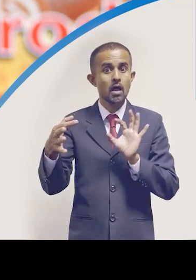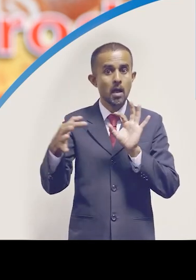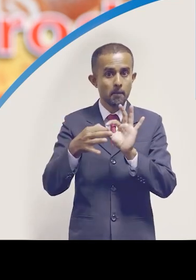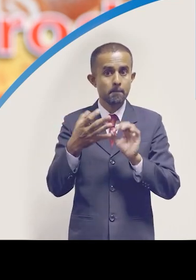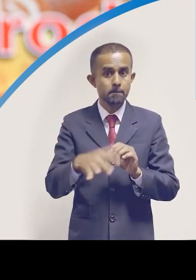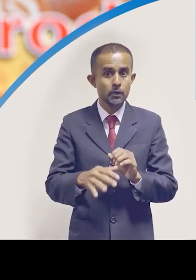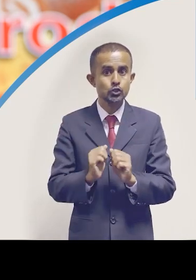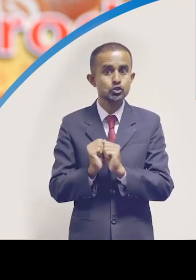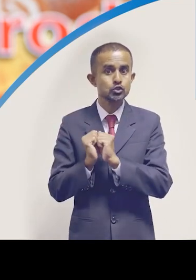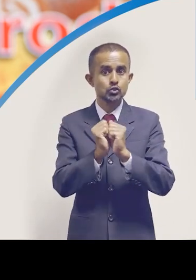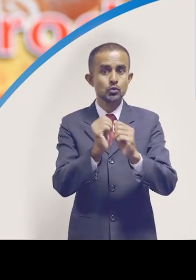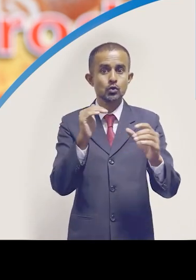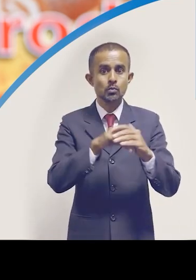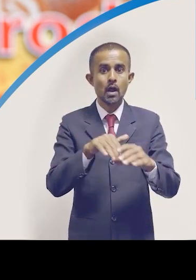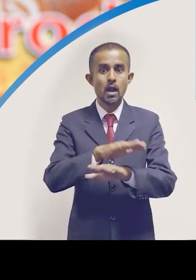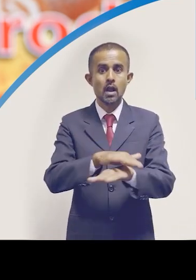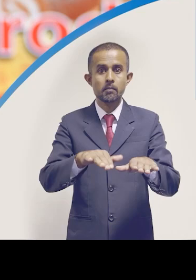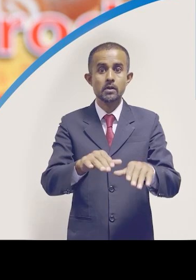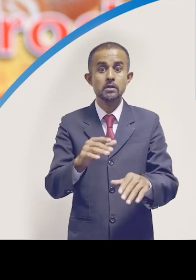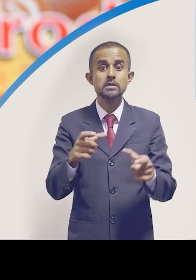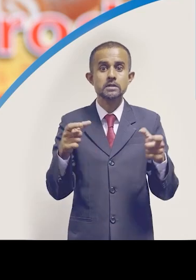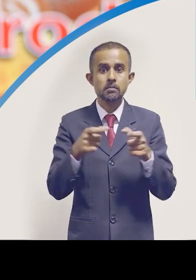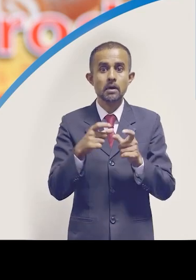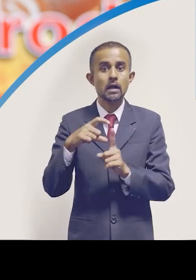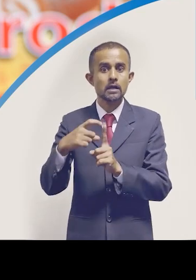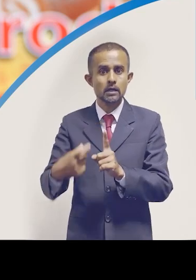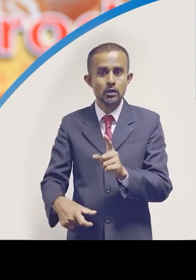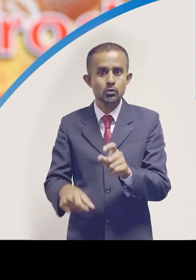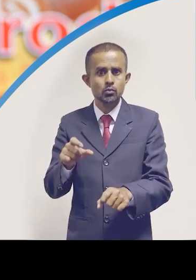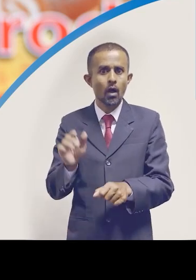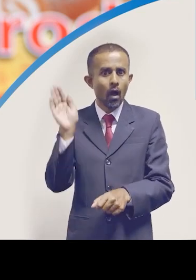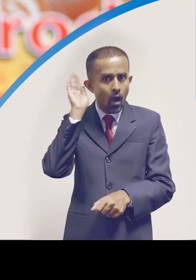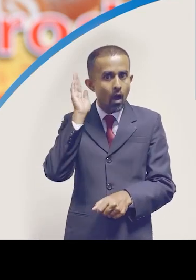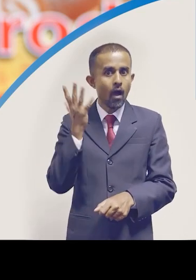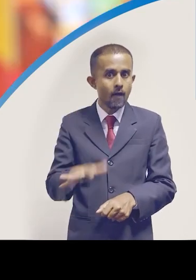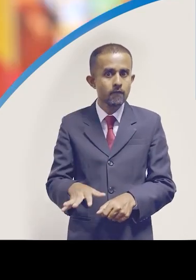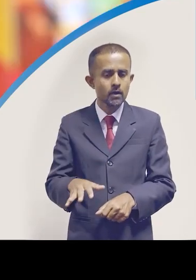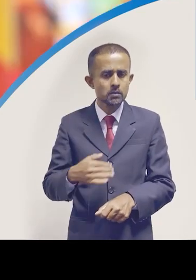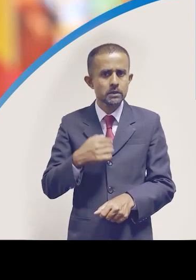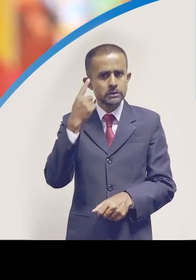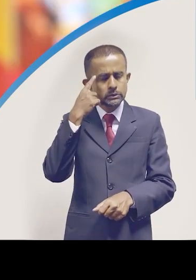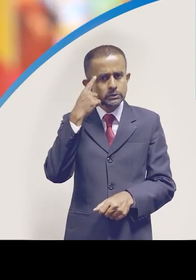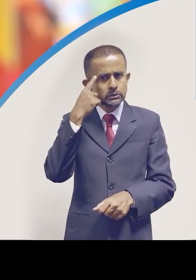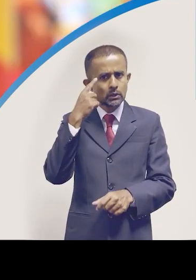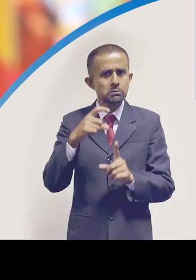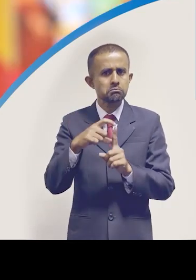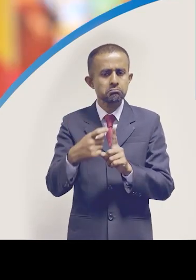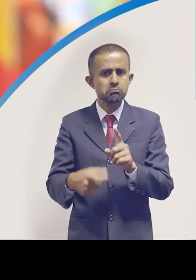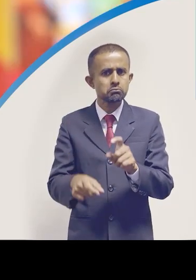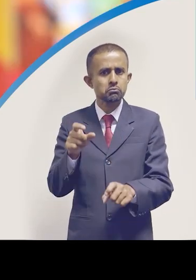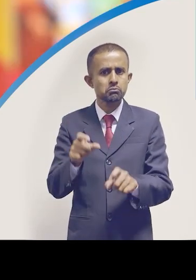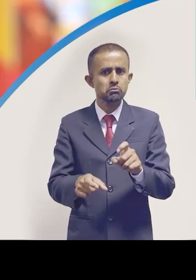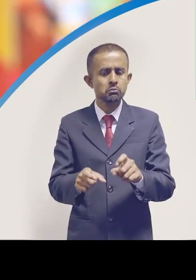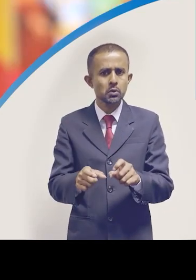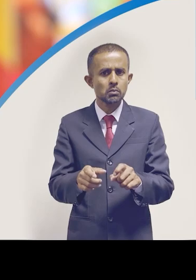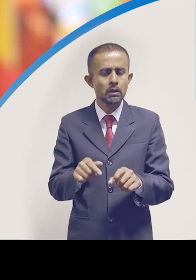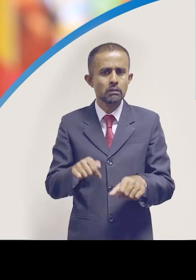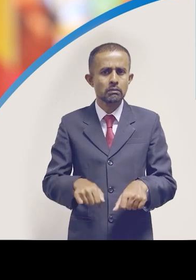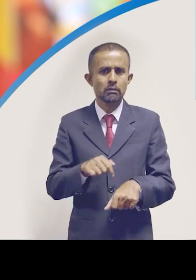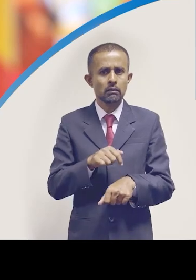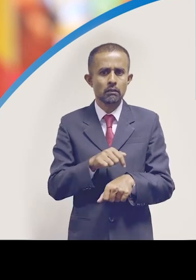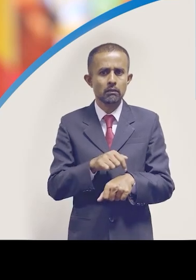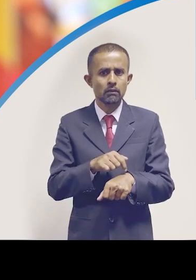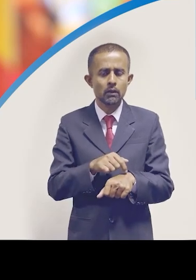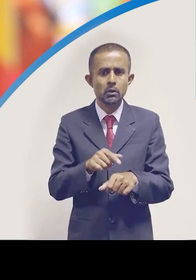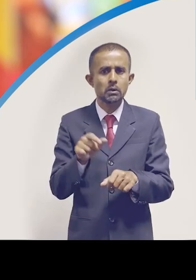වෙලා රැකියාව වලට බඳව ගන්න ළමයි ගැන සාකච්ඡා ආබාධිත අය ගැන දැනගන්න ලැබුණා. ඊට පස්සේ මම කල්පනා කළා ගොඩක් ආබාධිත අය ගැන ගොඩක්